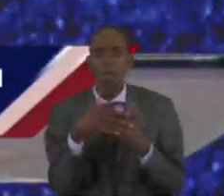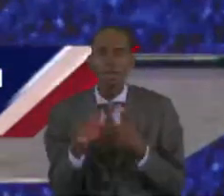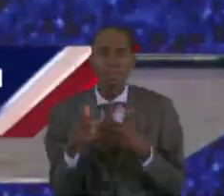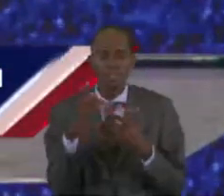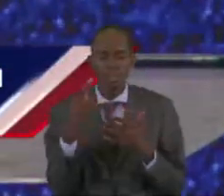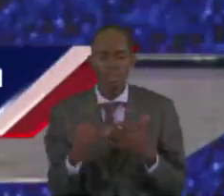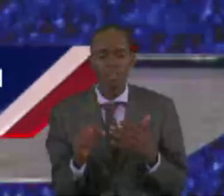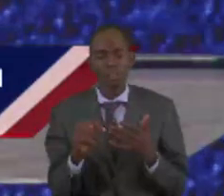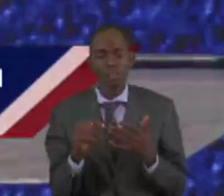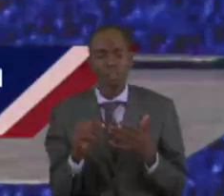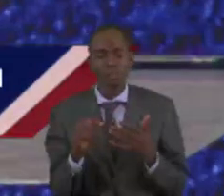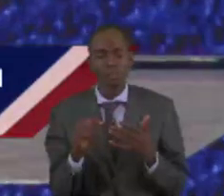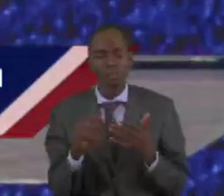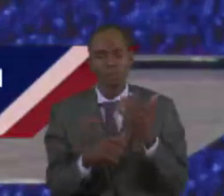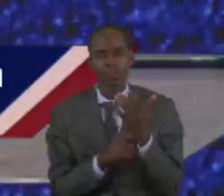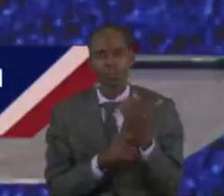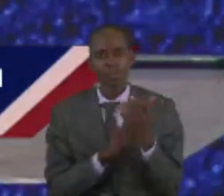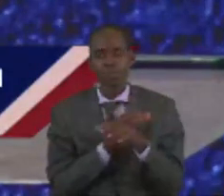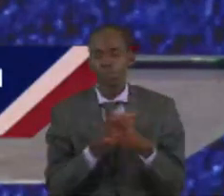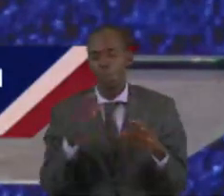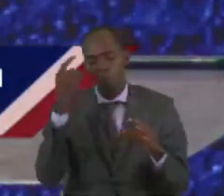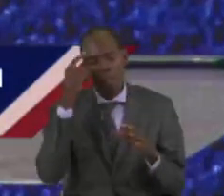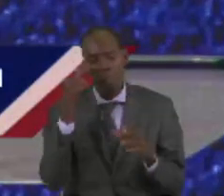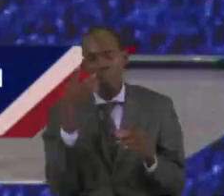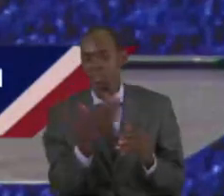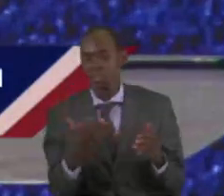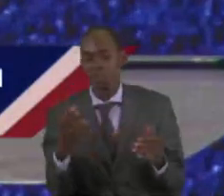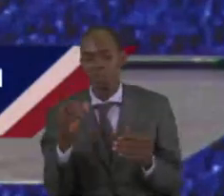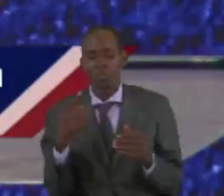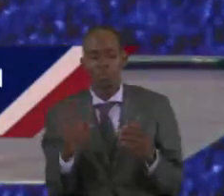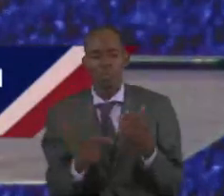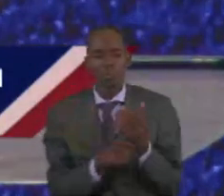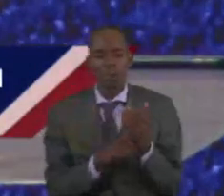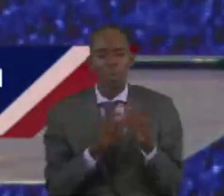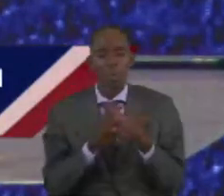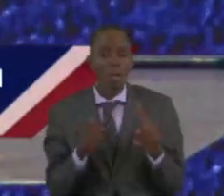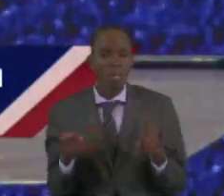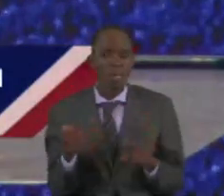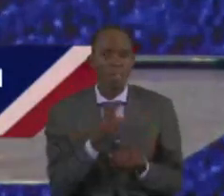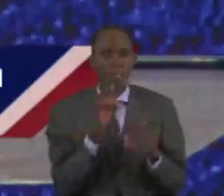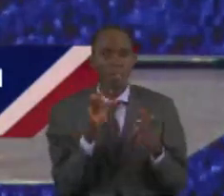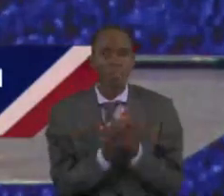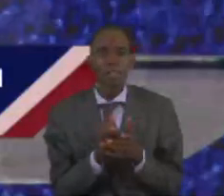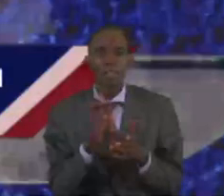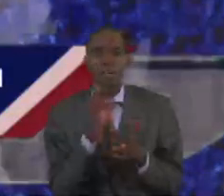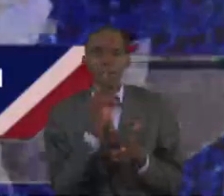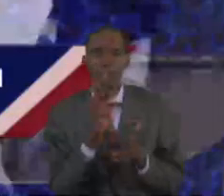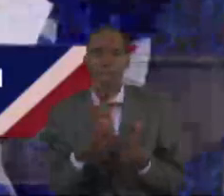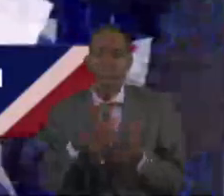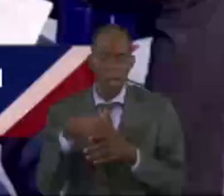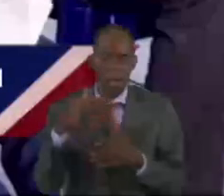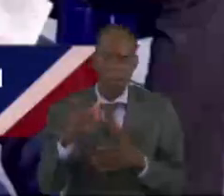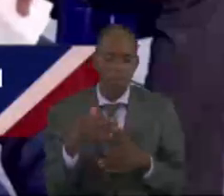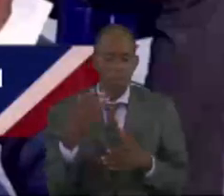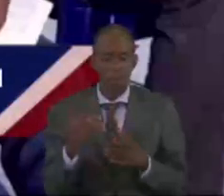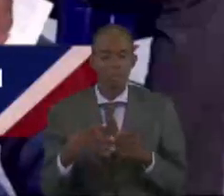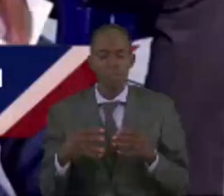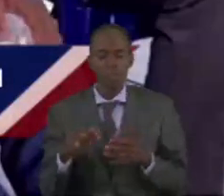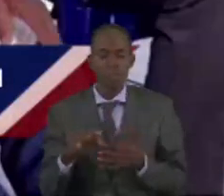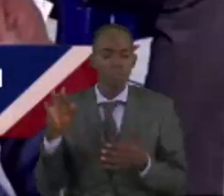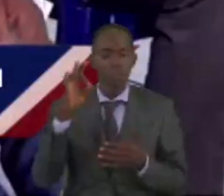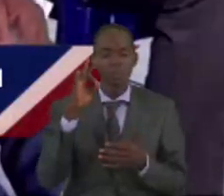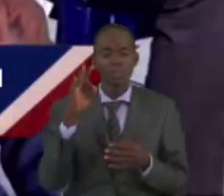Ceux, en effet, qui vivent selon la chair, s'affectionnent aux choses de la chair, tandis que ceux qui vivent